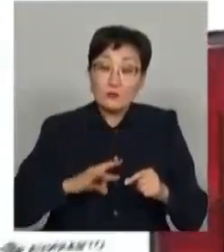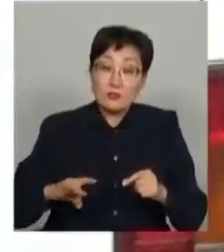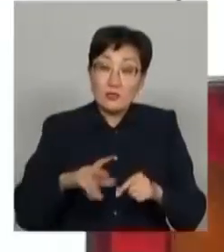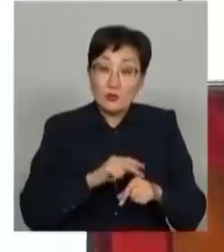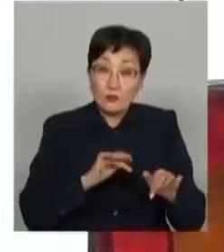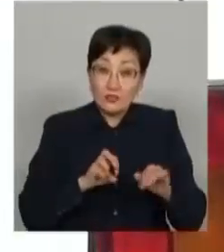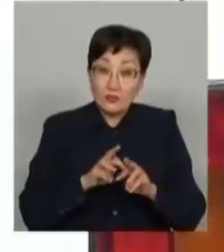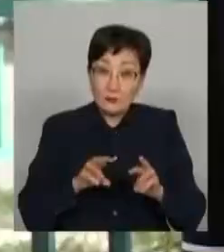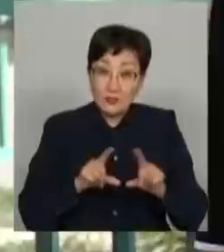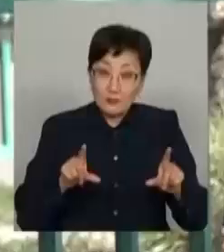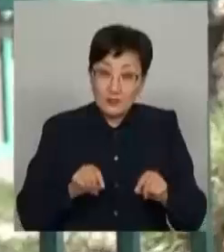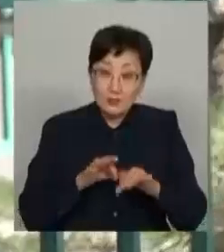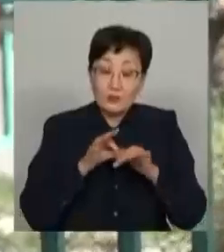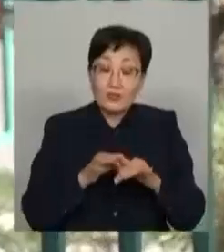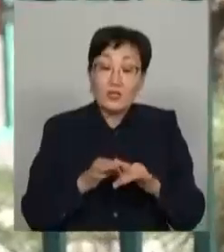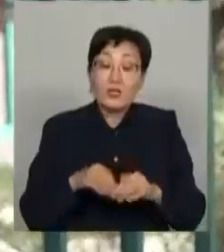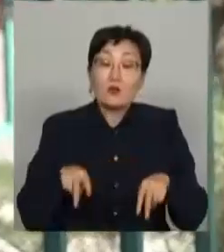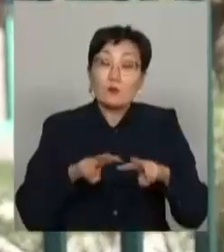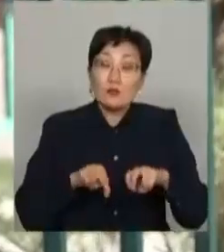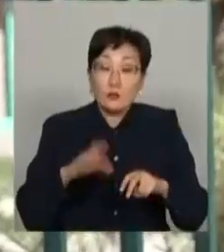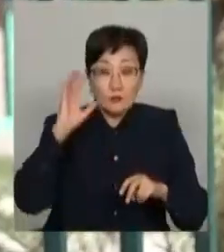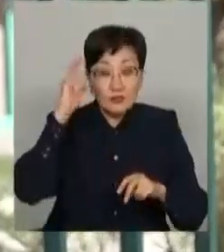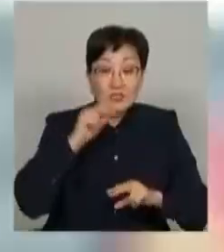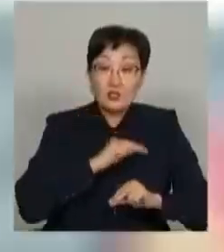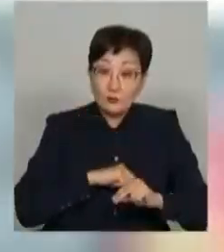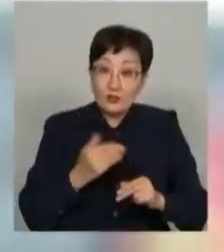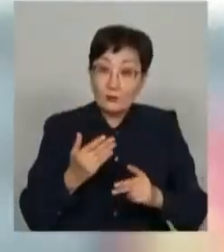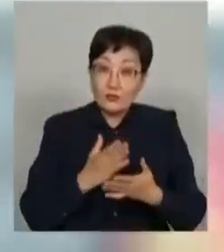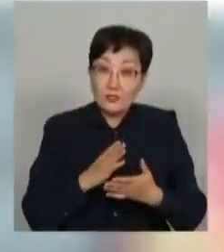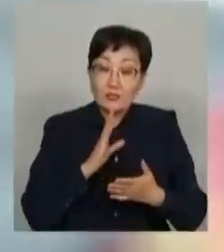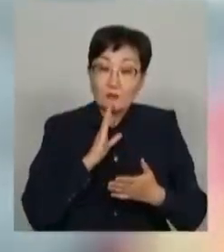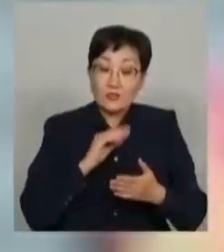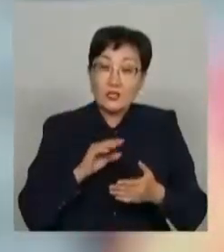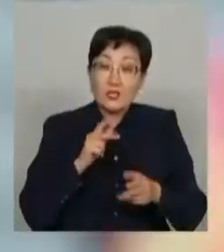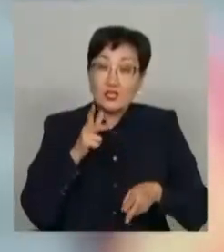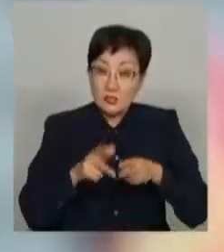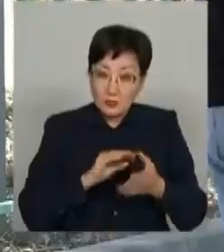істер бөліміне алып кетті. Бүгінде тергеушілер мен психологтар жұмыс істеп жатыр. Қыз арыз